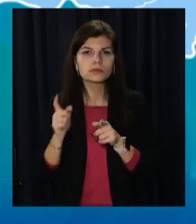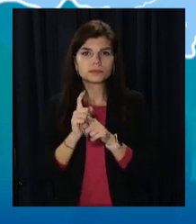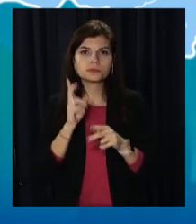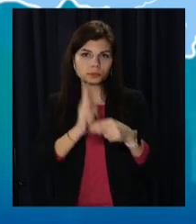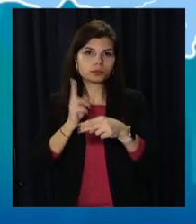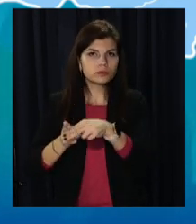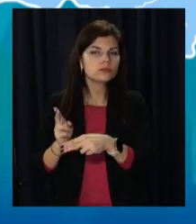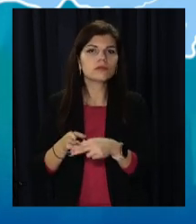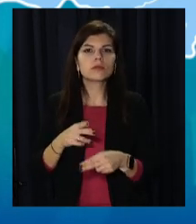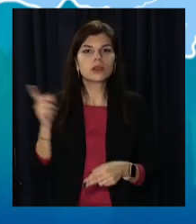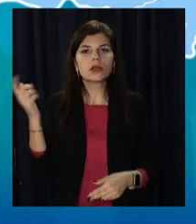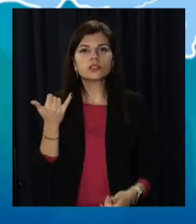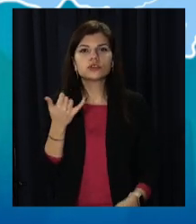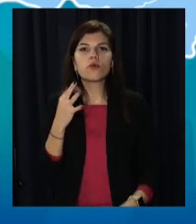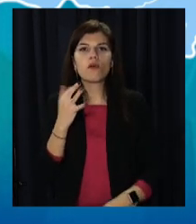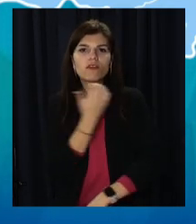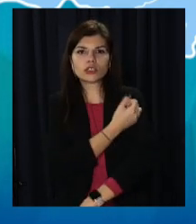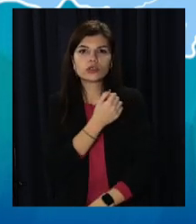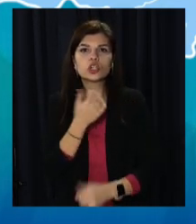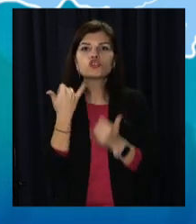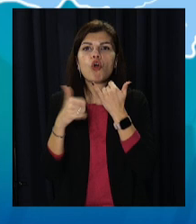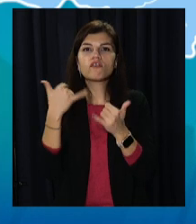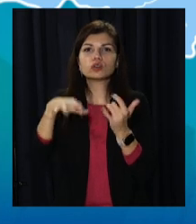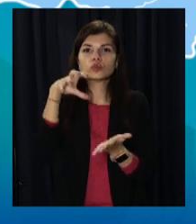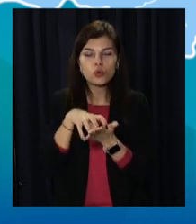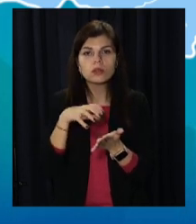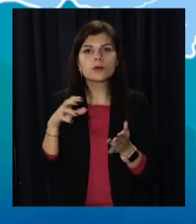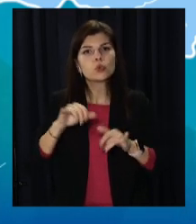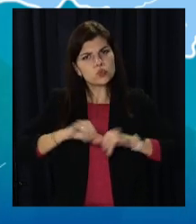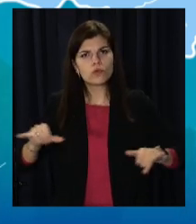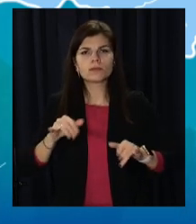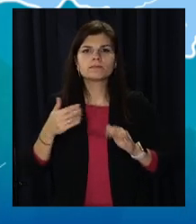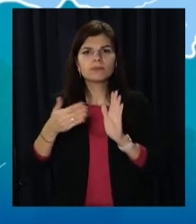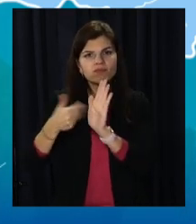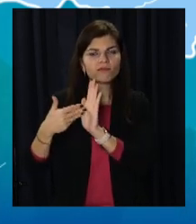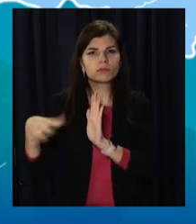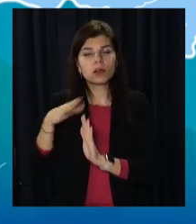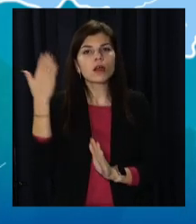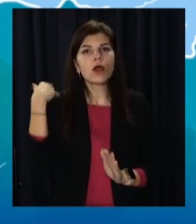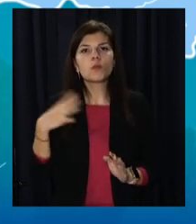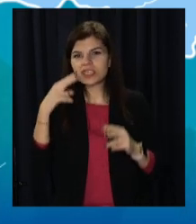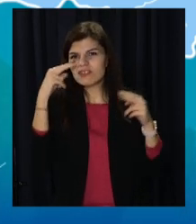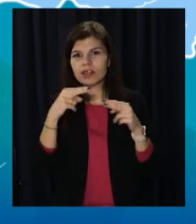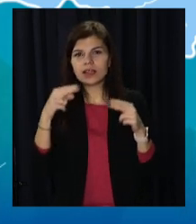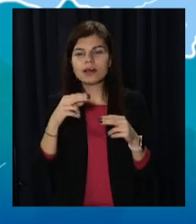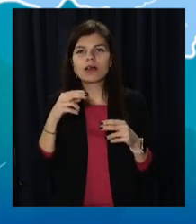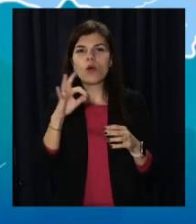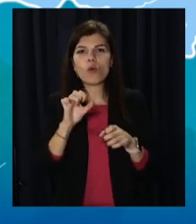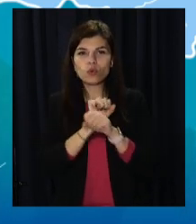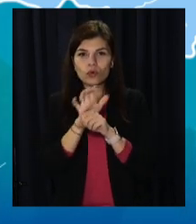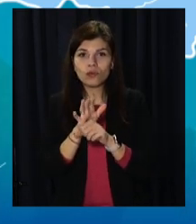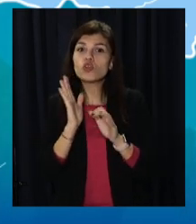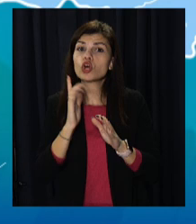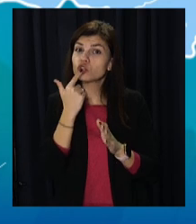уряду посилили вимоги до вакцинації у жовтих зонах епідемної безпеки. Раніше сертифікат про вакцинацію потрібен був лише